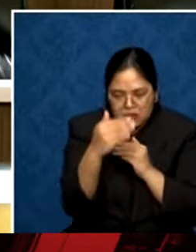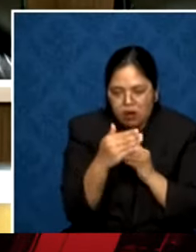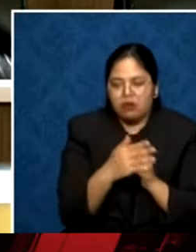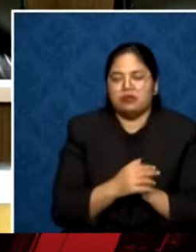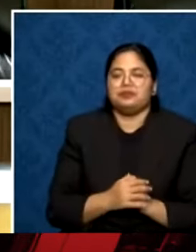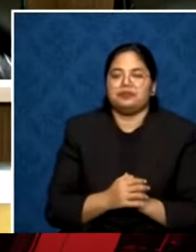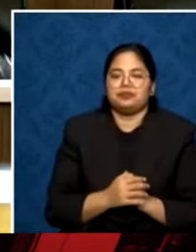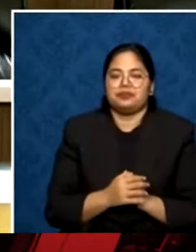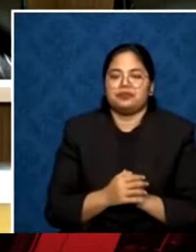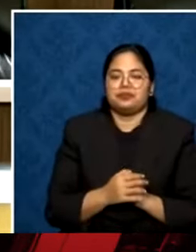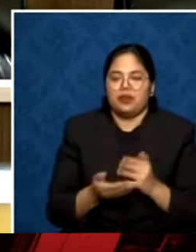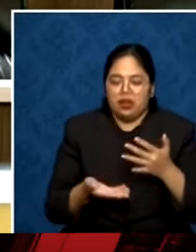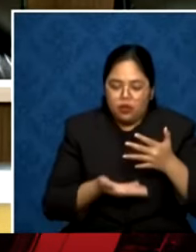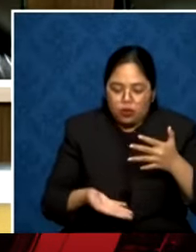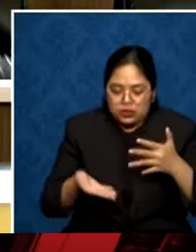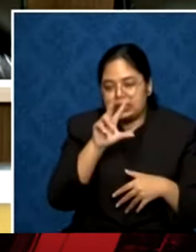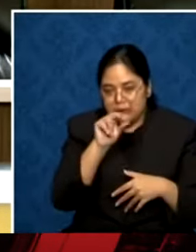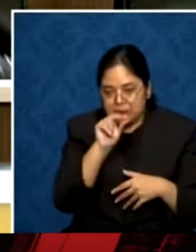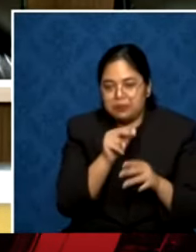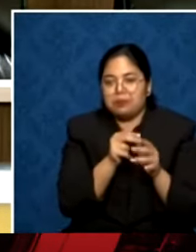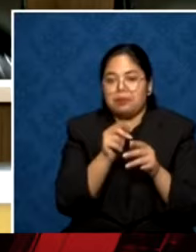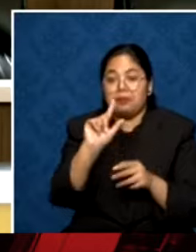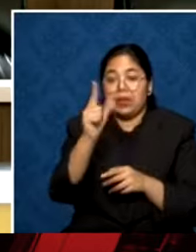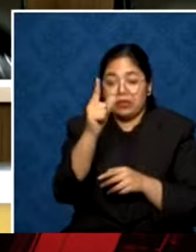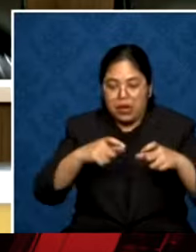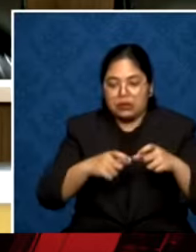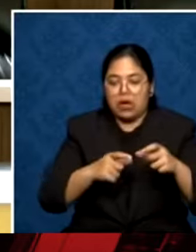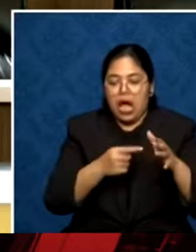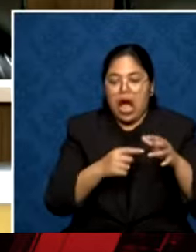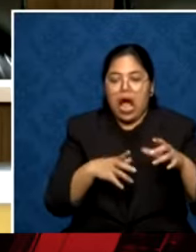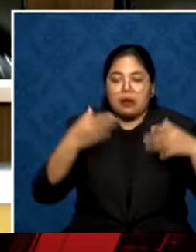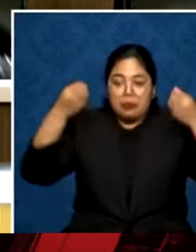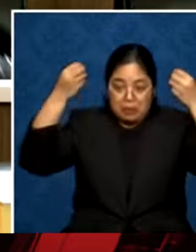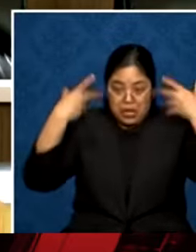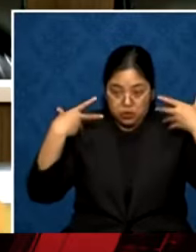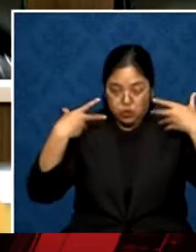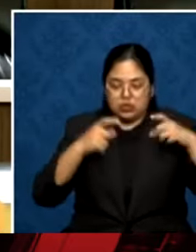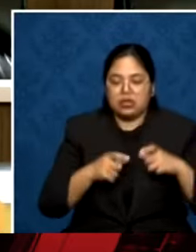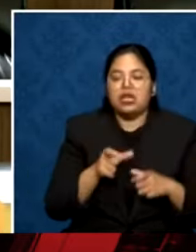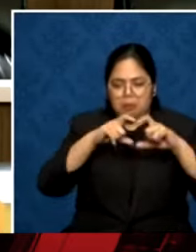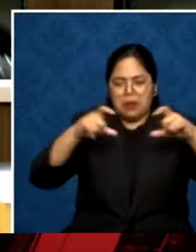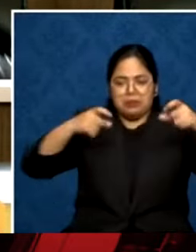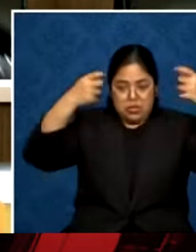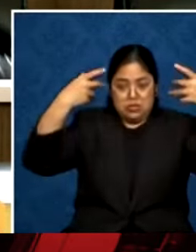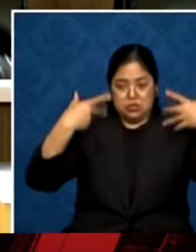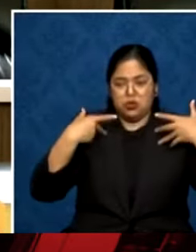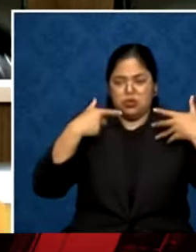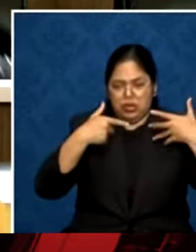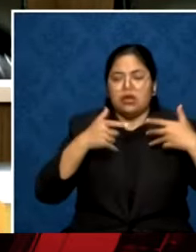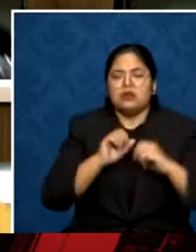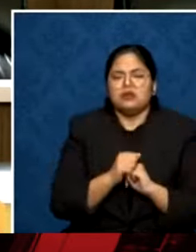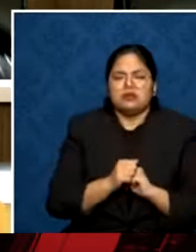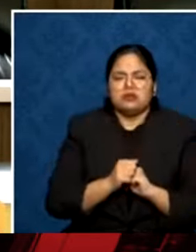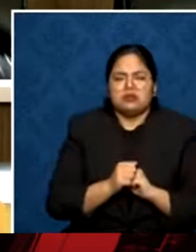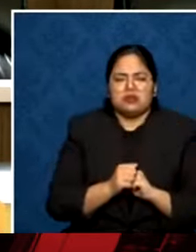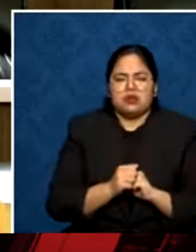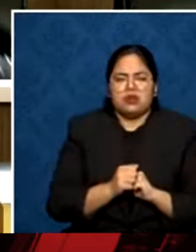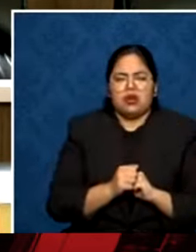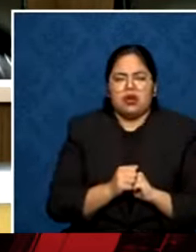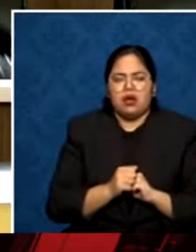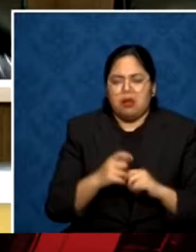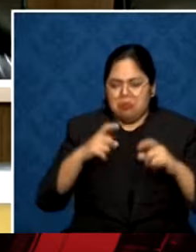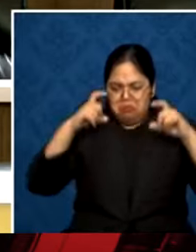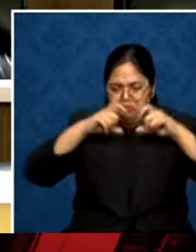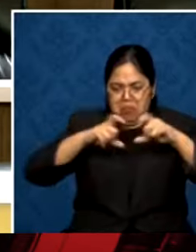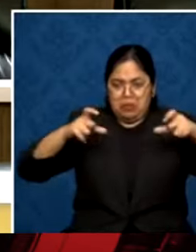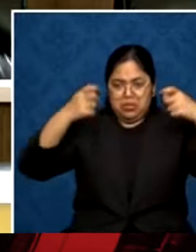ยกระดับ30บาทรักษาทุกโรคผ่านบัตรประชาชนใบเดียวรักษาได้ทุกที่ครับท่านประธานครับมันไม่ใช่ว่าเราเนี่ยจะเอาบัตรประชา